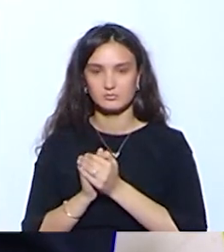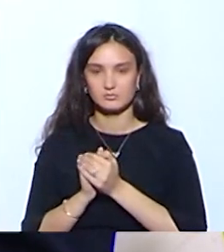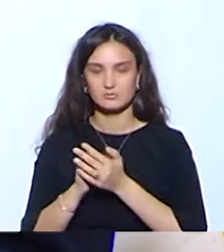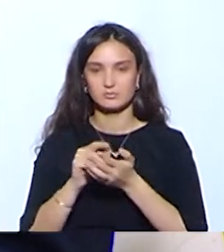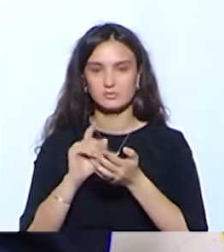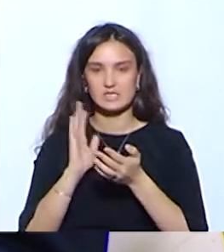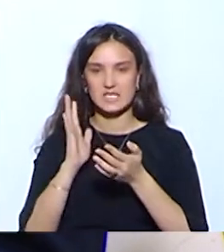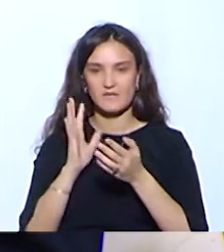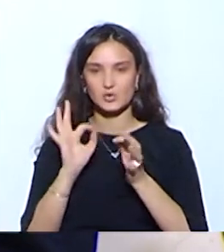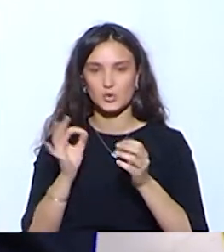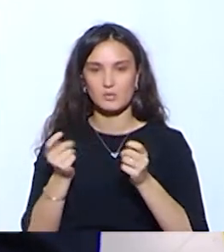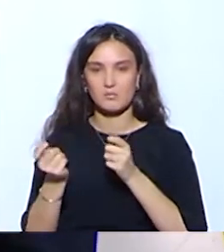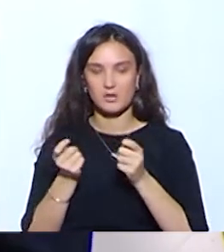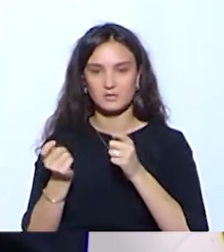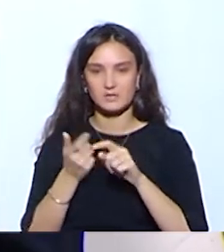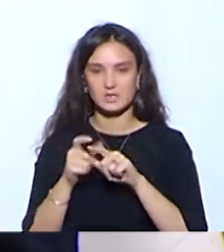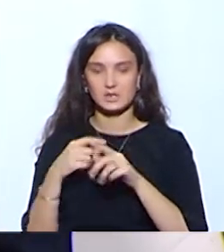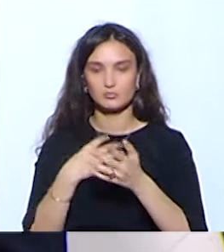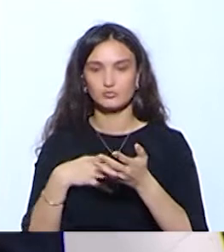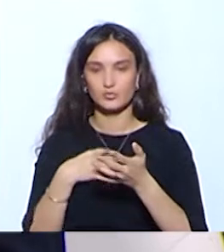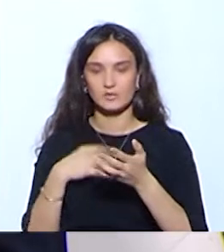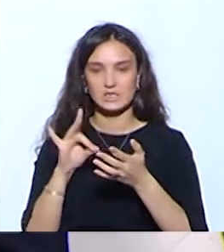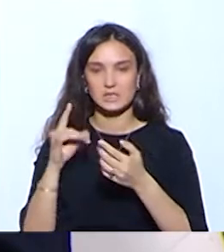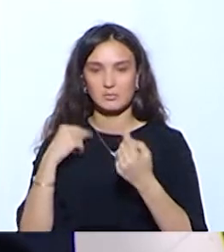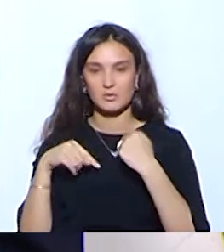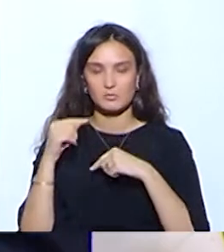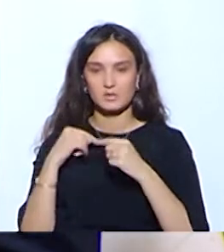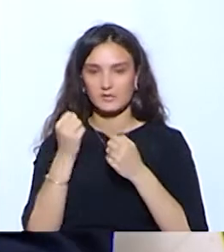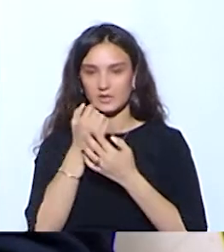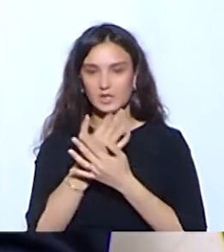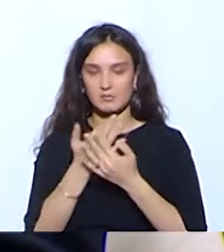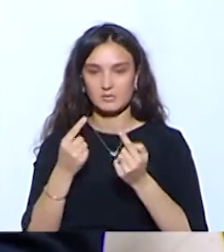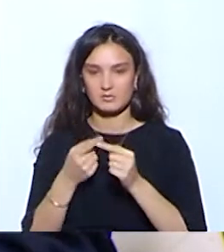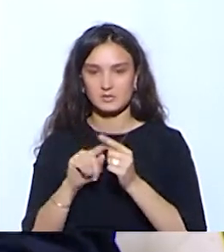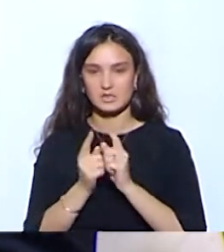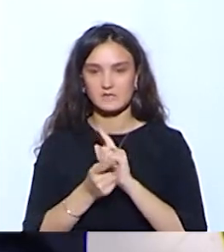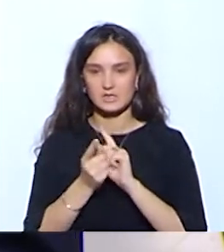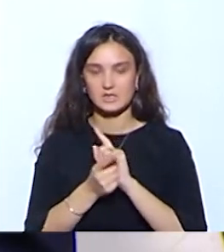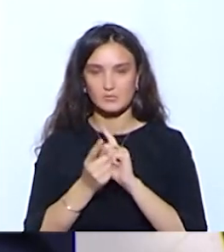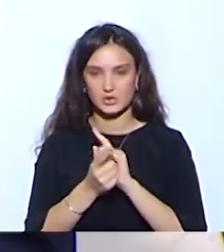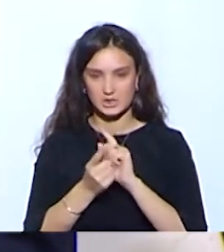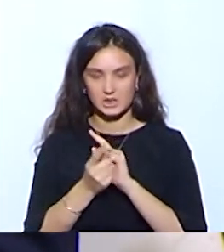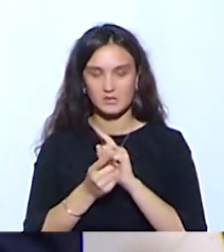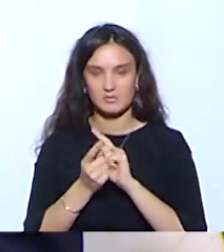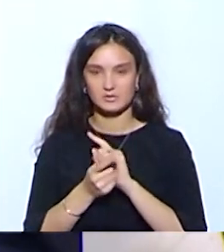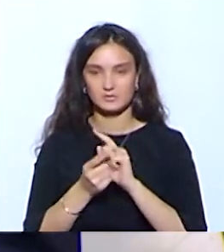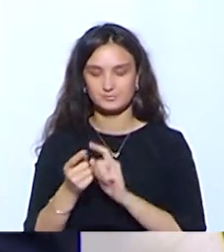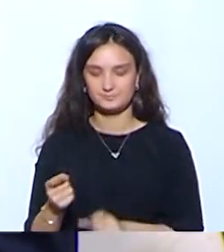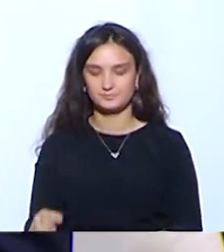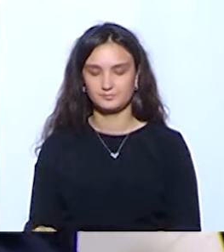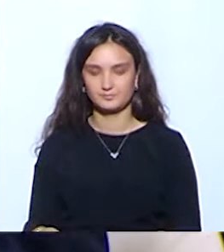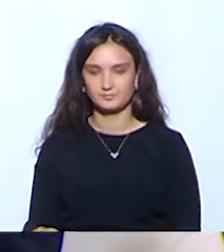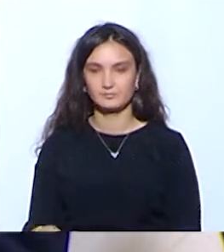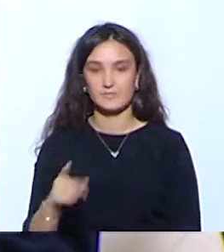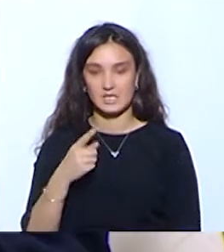არტერიული წნევის სწორ მართვას, დიდი მნიშვნელობა ჰქონია ცხიმოვანი ნითერბების ცვლის მოწესრიგებას.